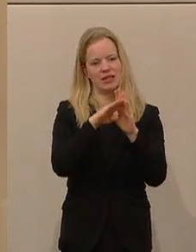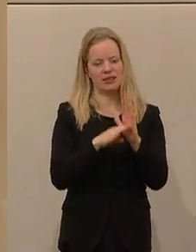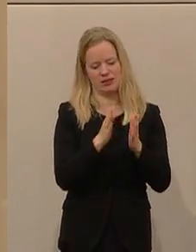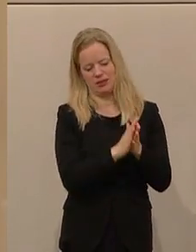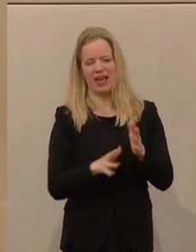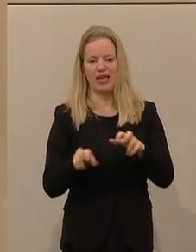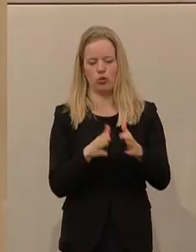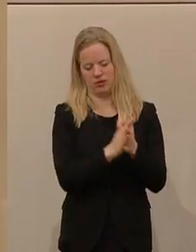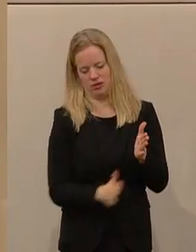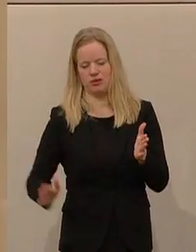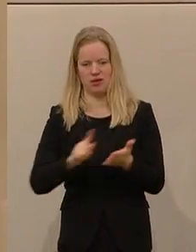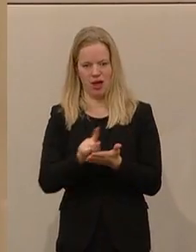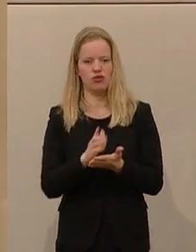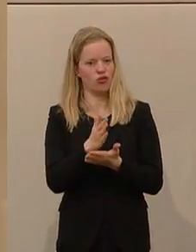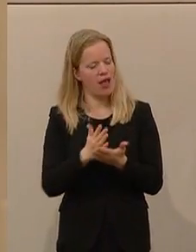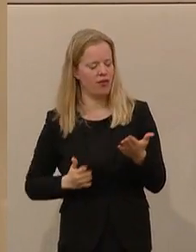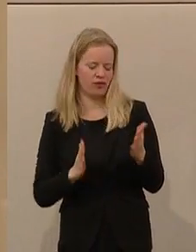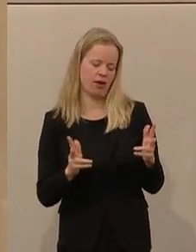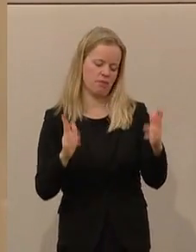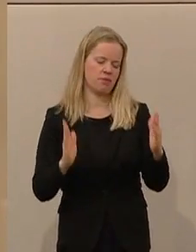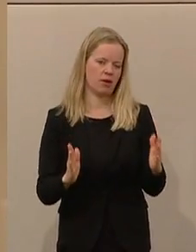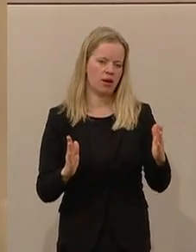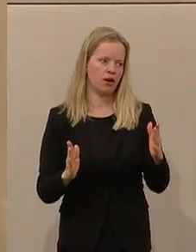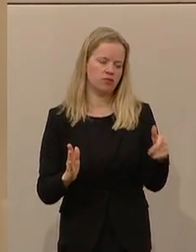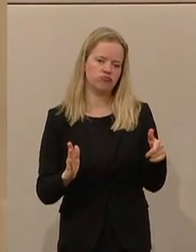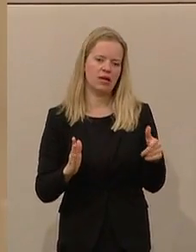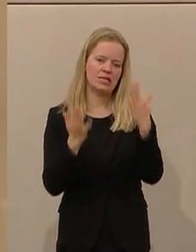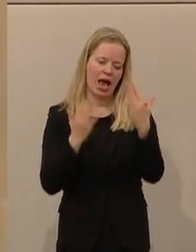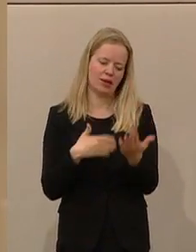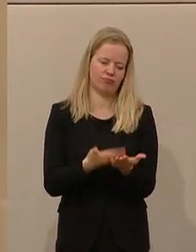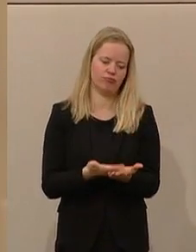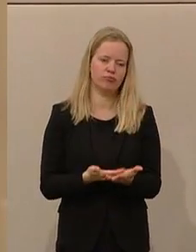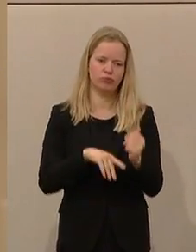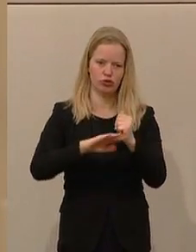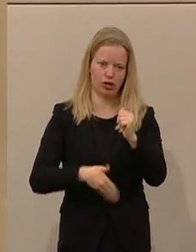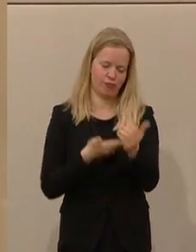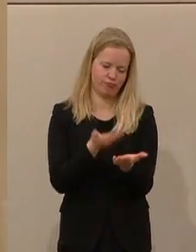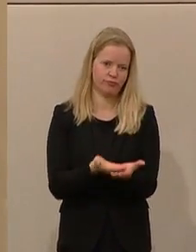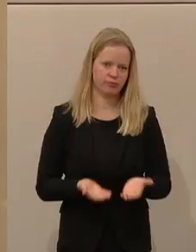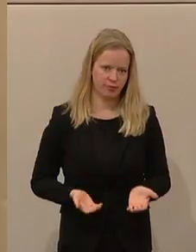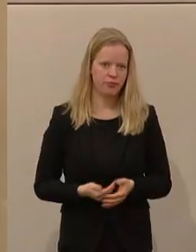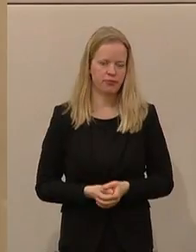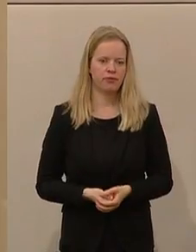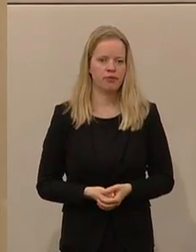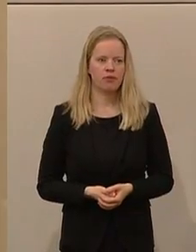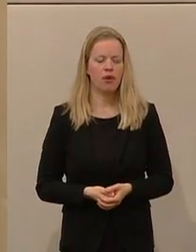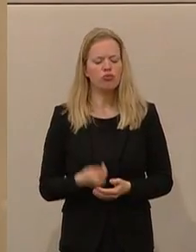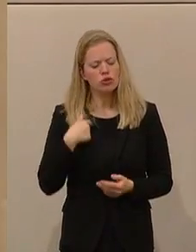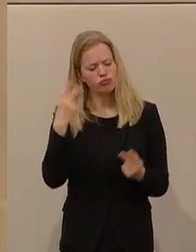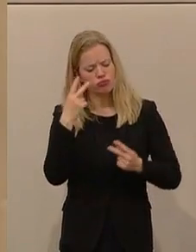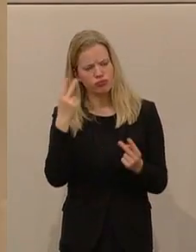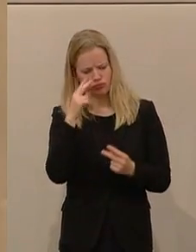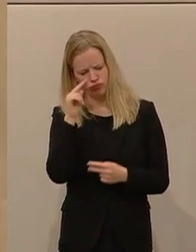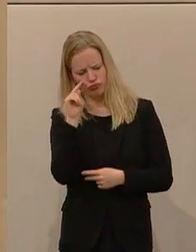diesem in Zahlen gegossenen Programm, mit diesem Budget. Und natürlich, ich sehe das so